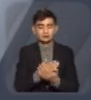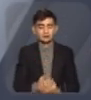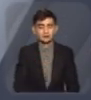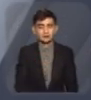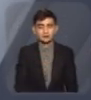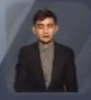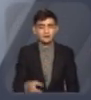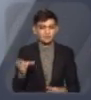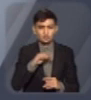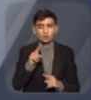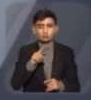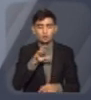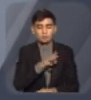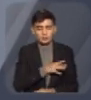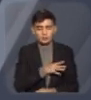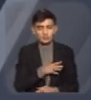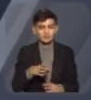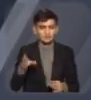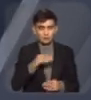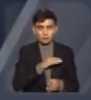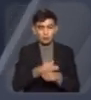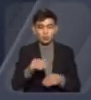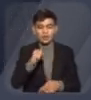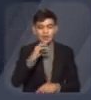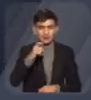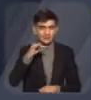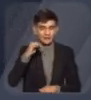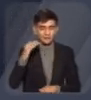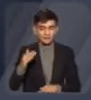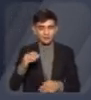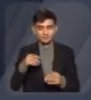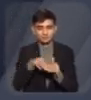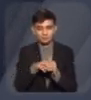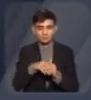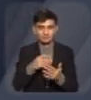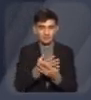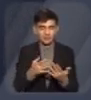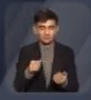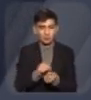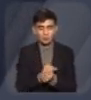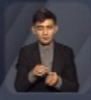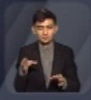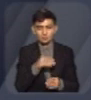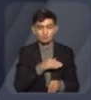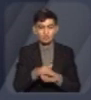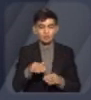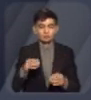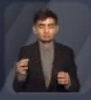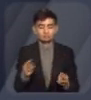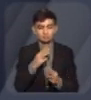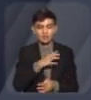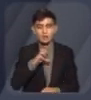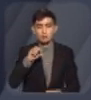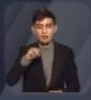Все, что было, вообще все архивы, которые у меня были, все было уничтожено. И баттер в том